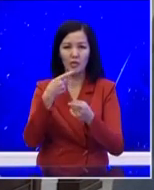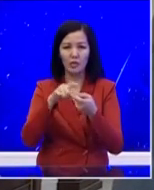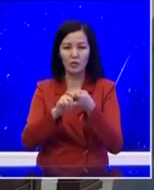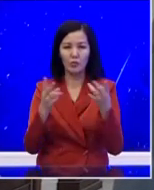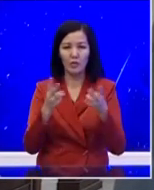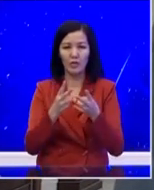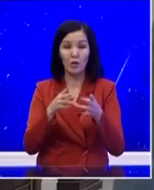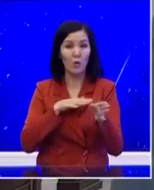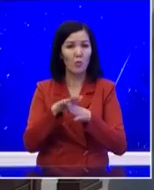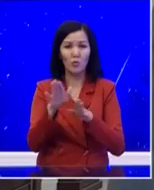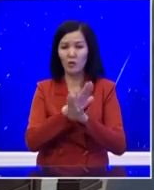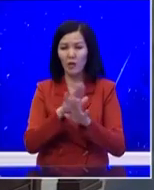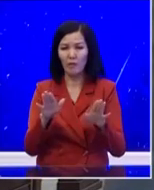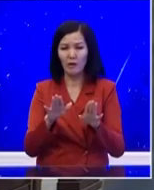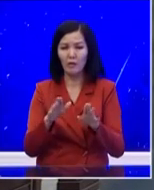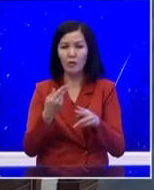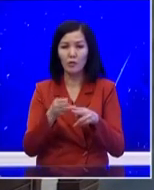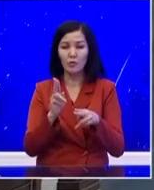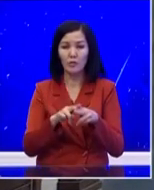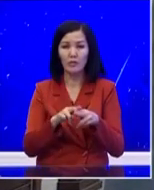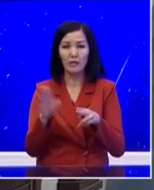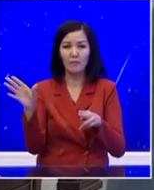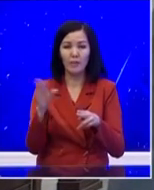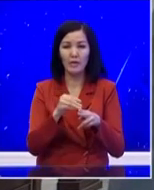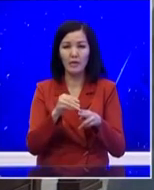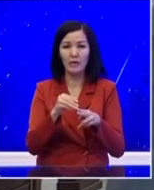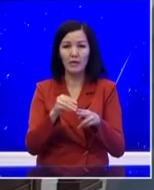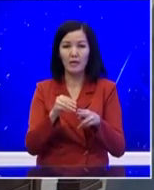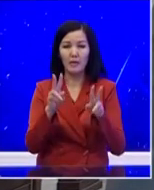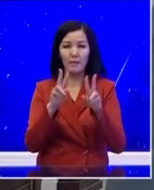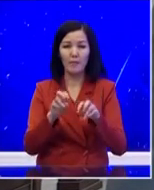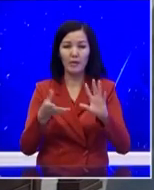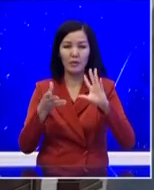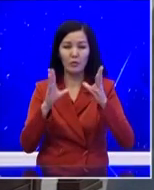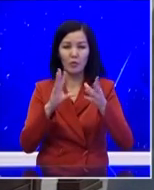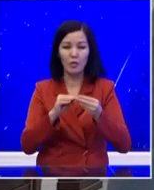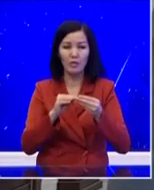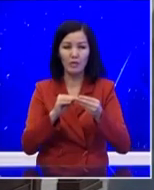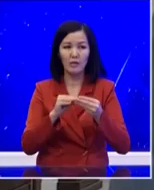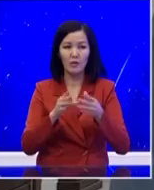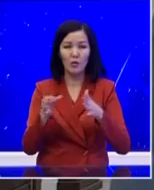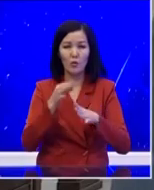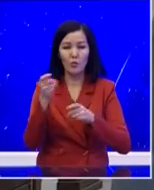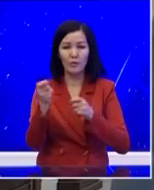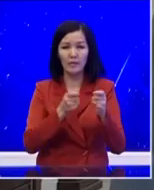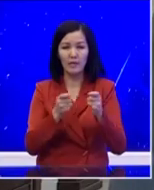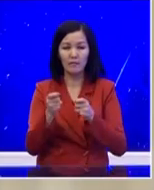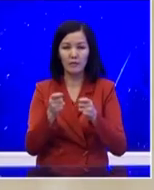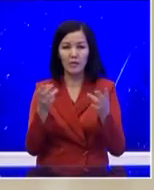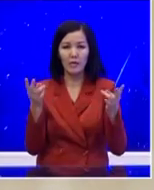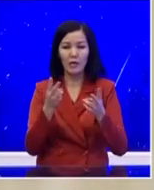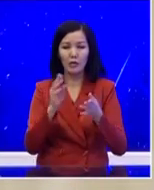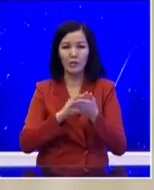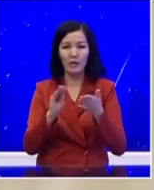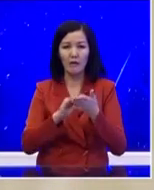Оның барлығы орындалмаған. Осы себептен біз барлық мониторингтің аяғынан облыс әкімшілігіне тиісті өзіміздің